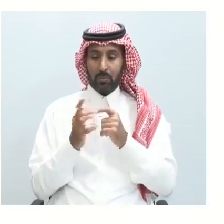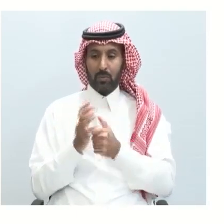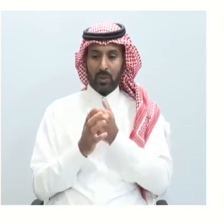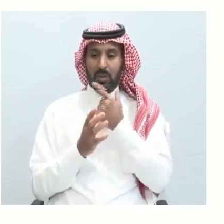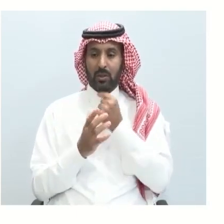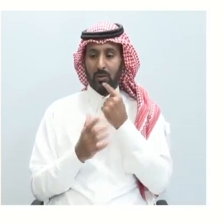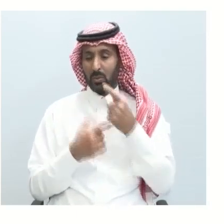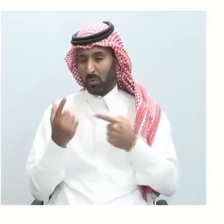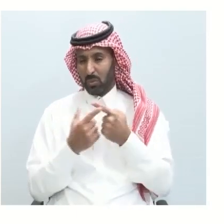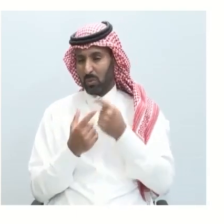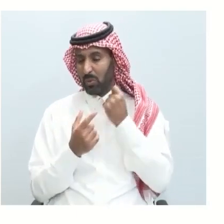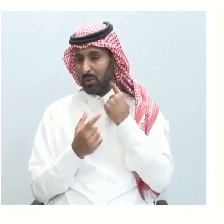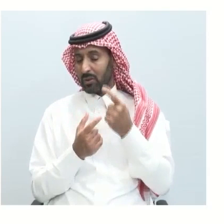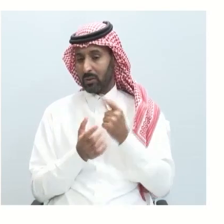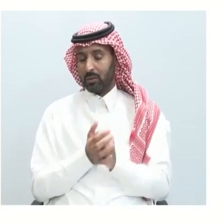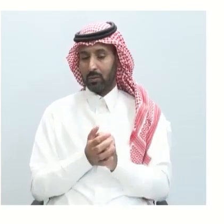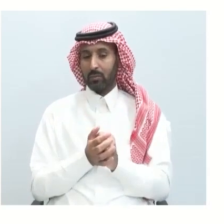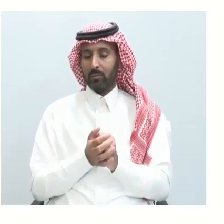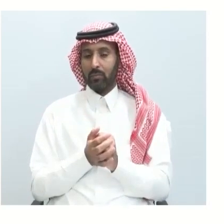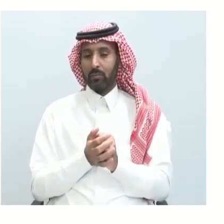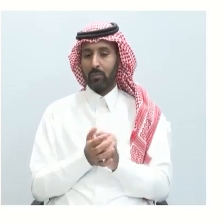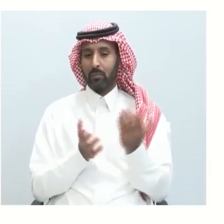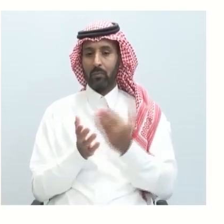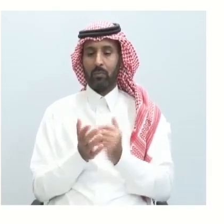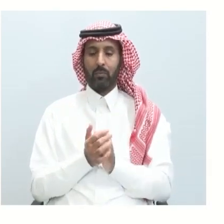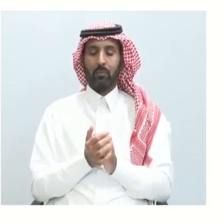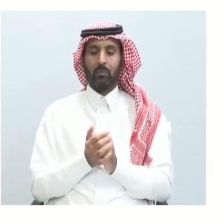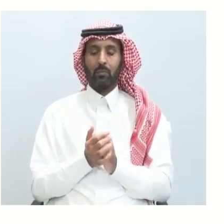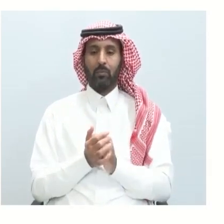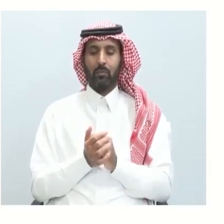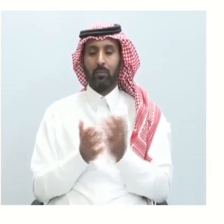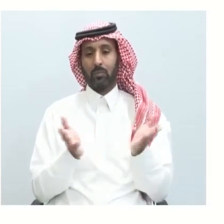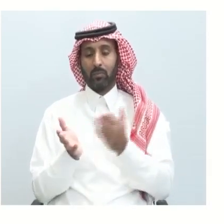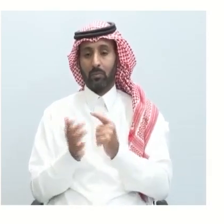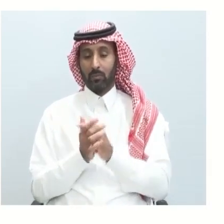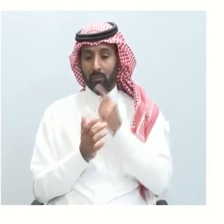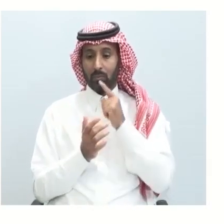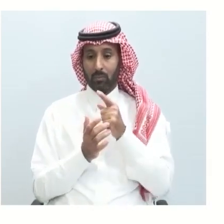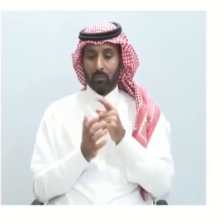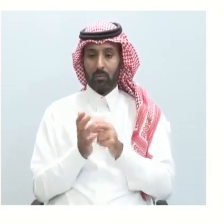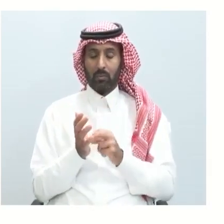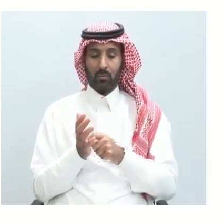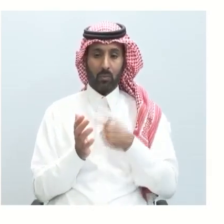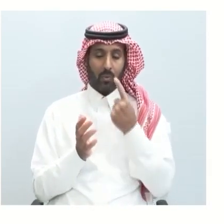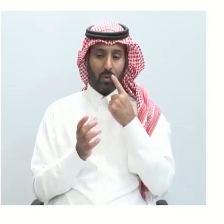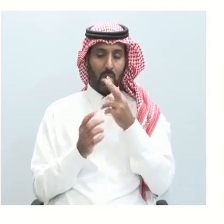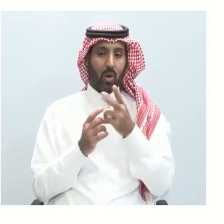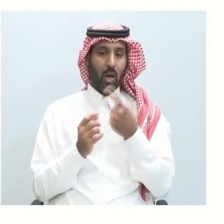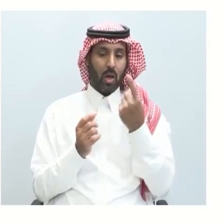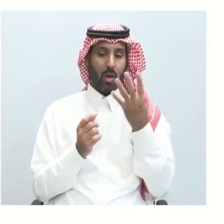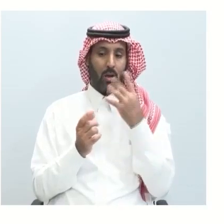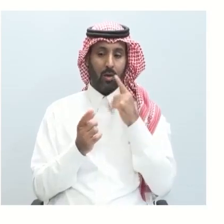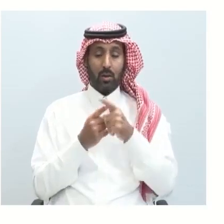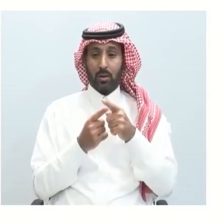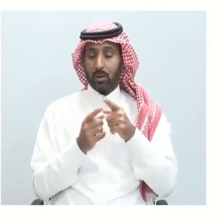فرط نشاط الغده الدرقيه لننتقل الان الى التطبيق مثال واحد ا تعبير